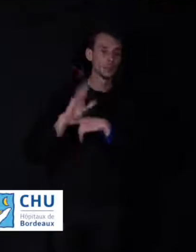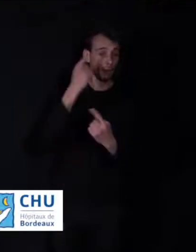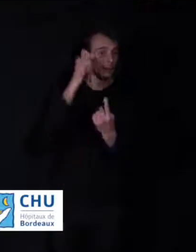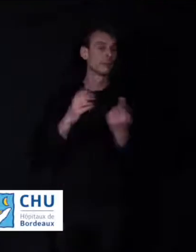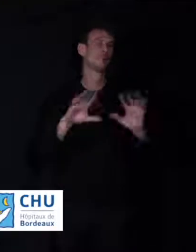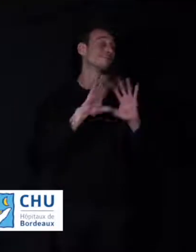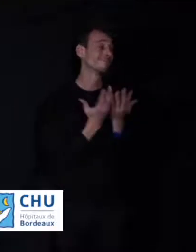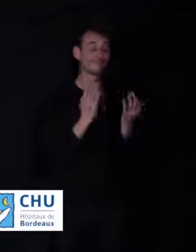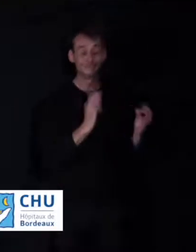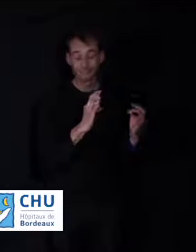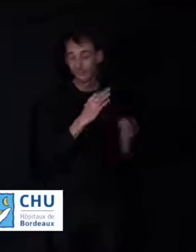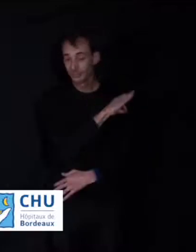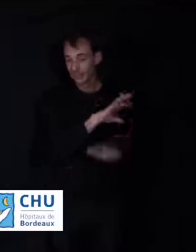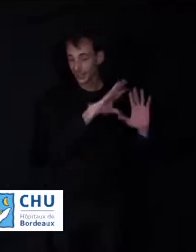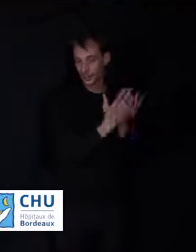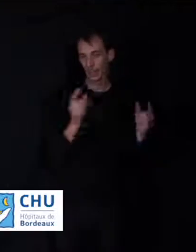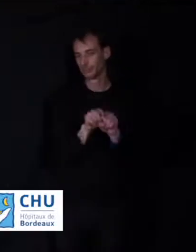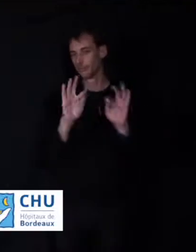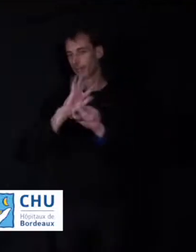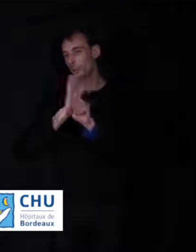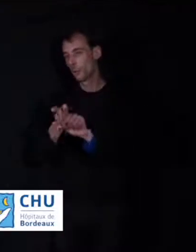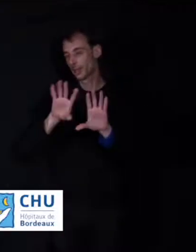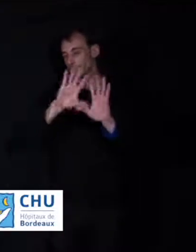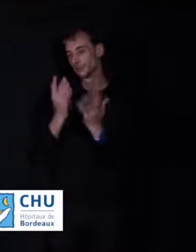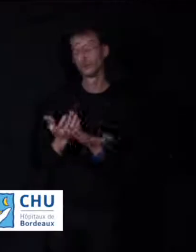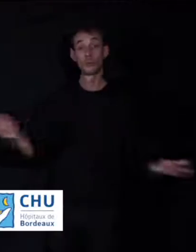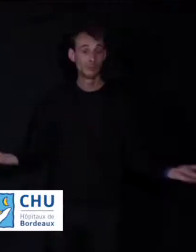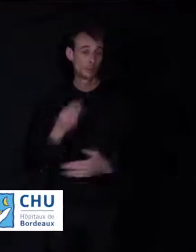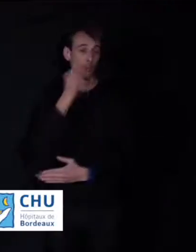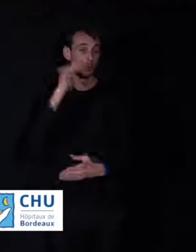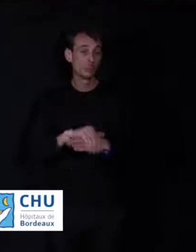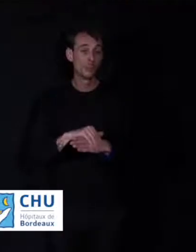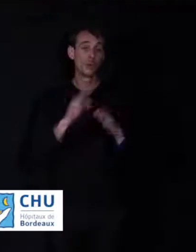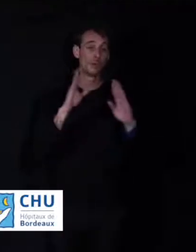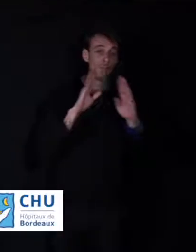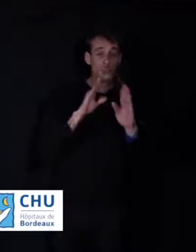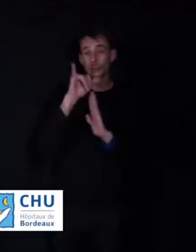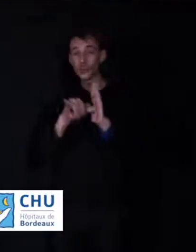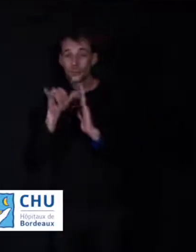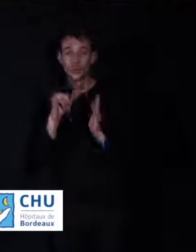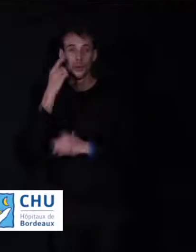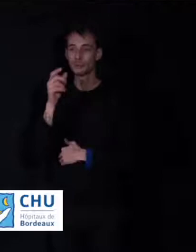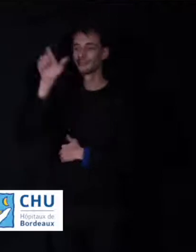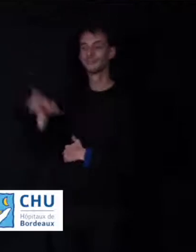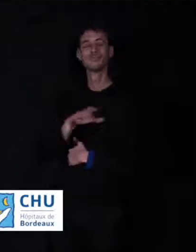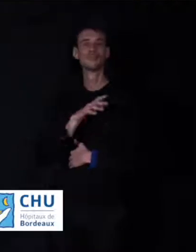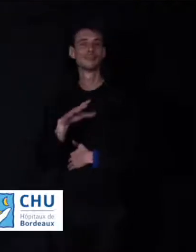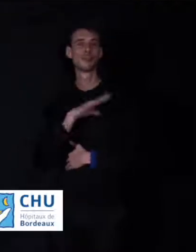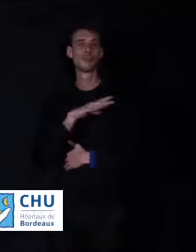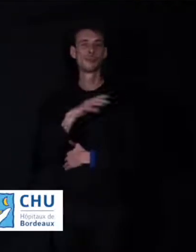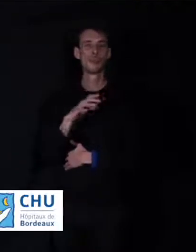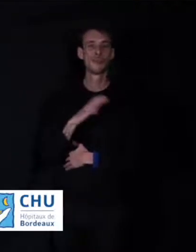Covid-19. Alors, je vous souhaite une excellente soirée sur Facebook, sur YouTube, pour regarder le professeur Charles Cazenave